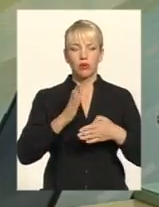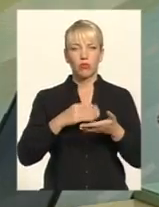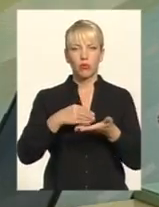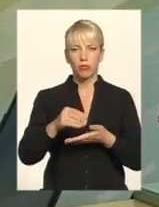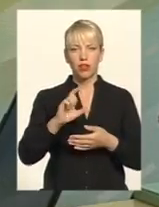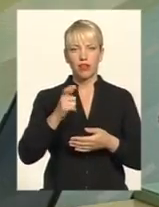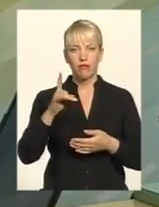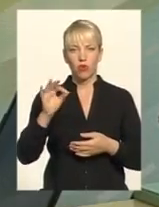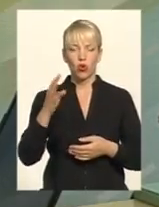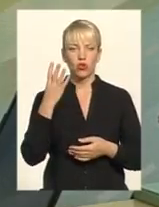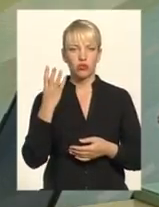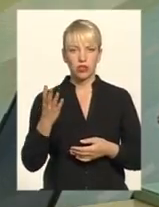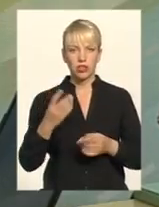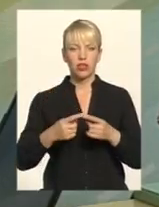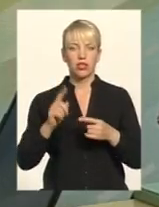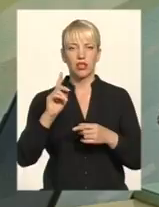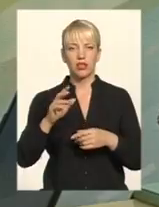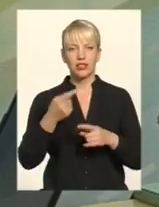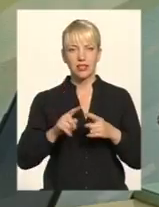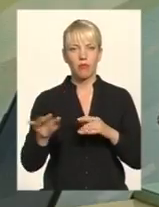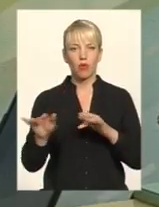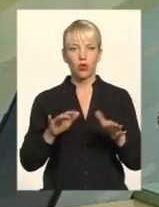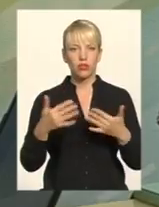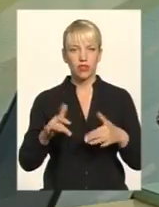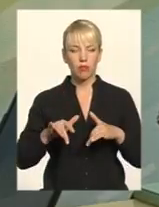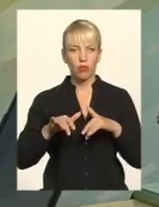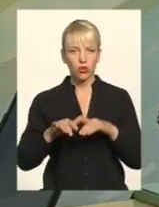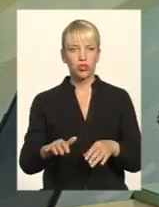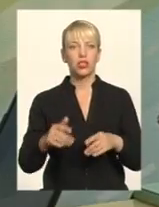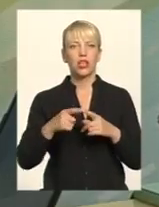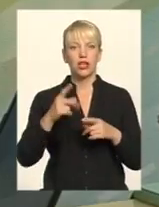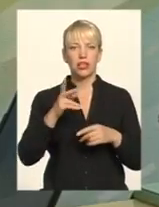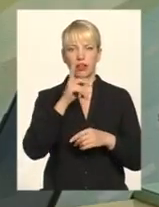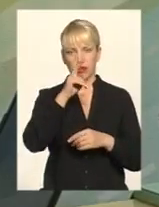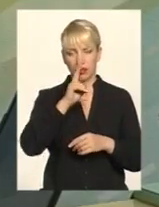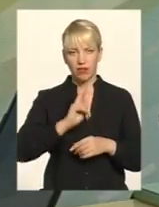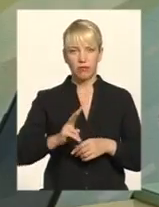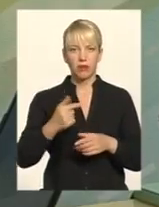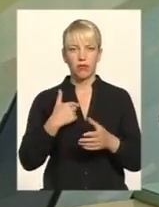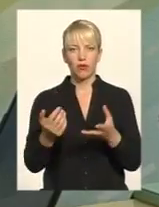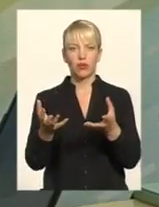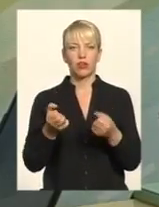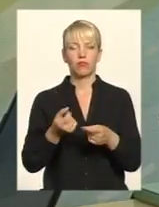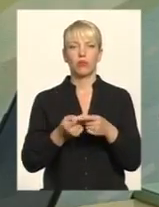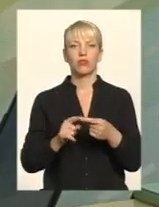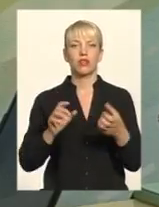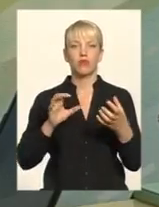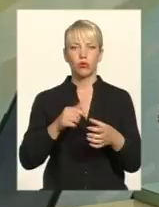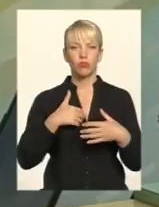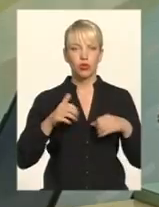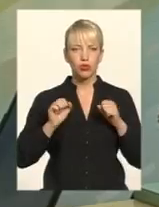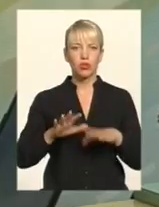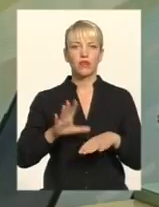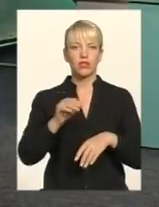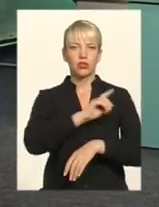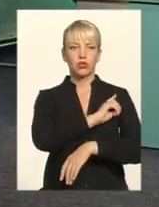що на протязі місяця-двох ми зможемо отримати ці автобуси, і ми приложимо всіх зусиль, і я думаю, і голова